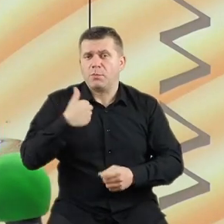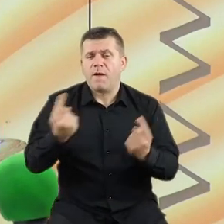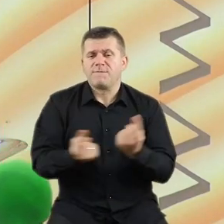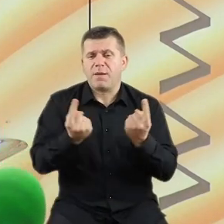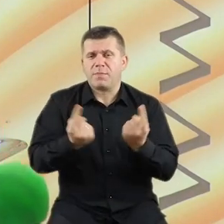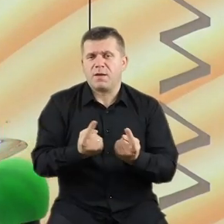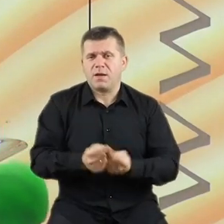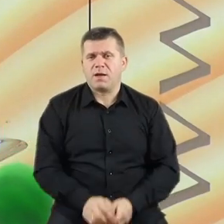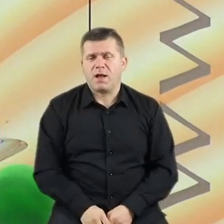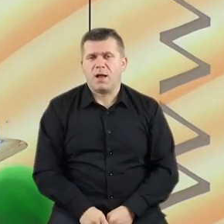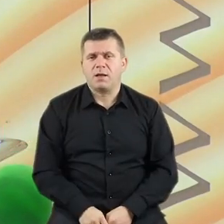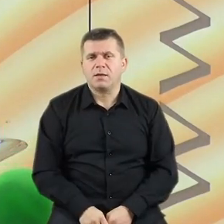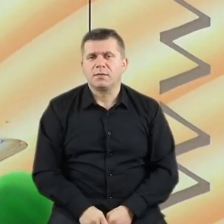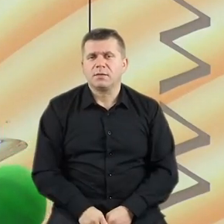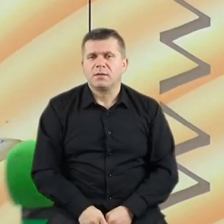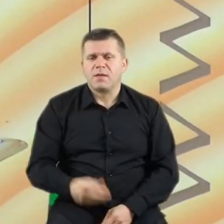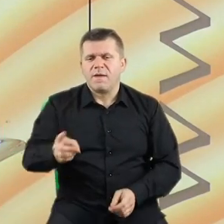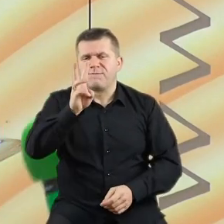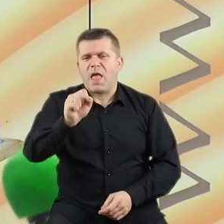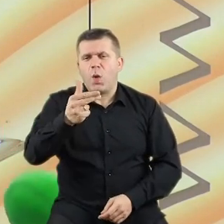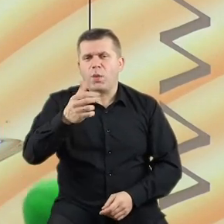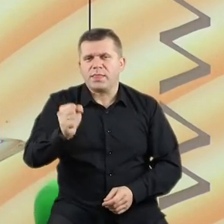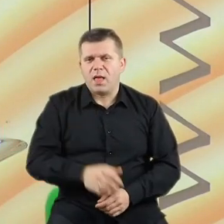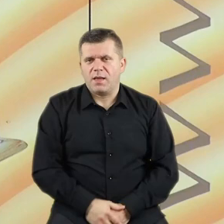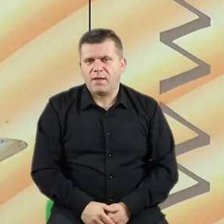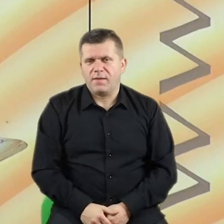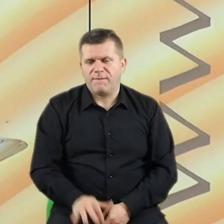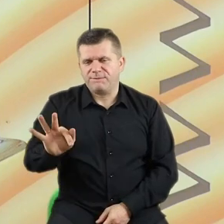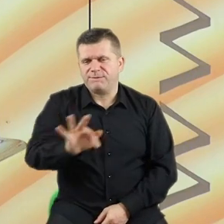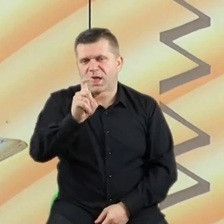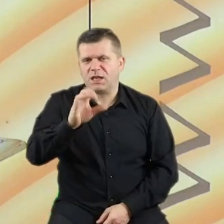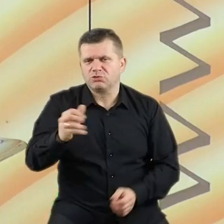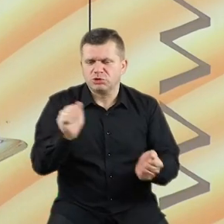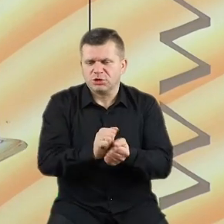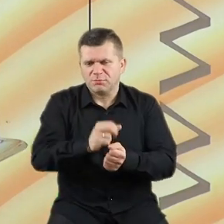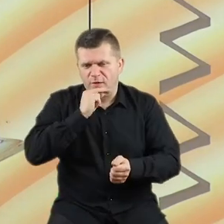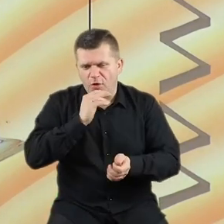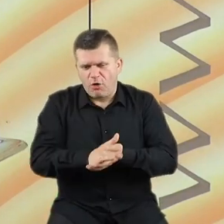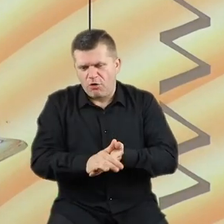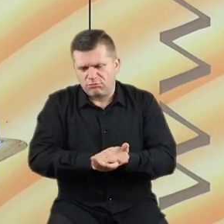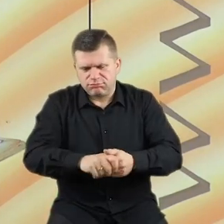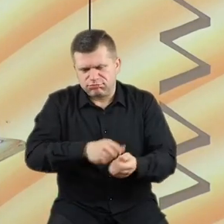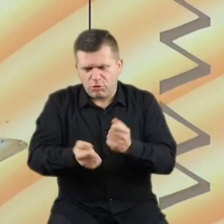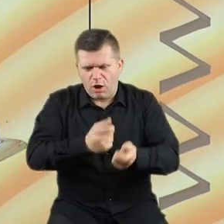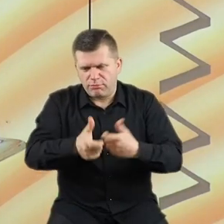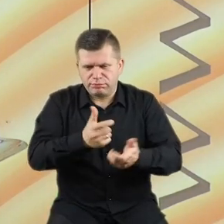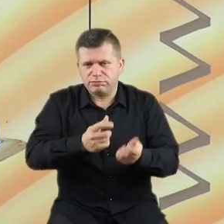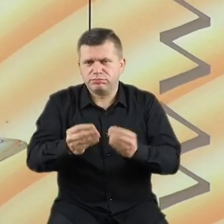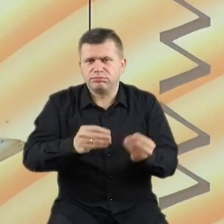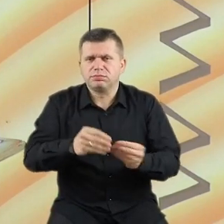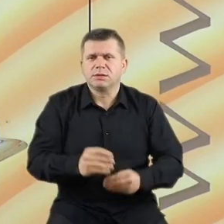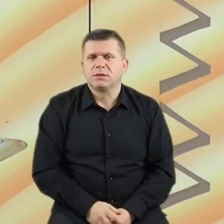fabryka walonek i ona te wełnę na walonki, ten filc taki na walonki, to trzeba w zimnej wodzie filcować. W związku z